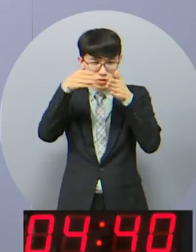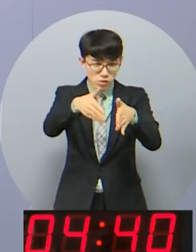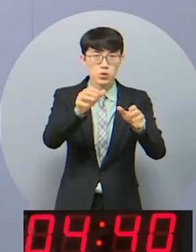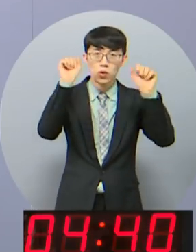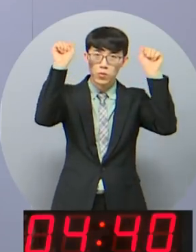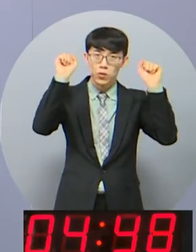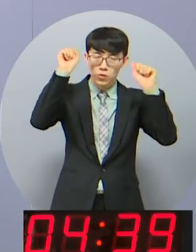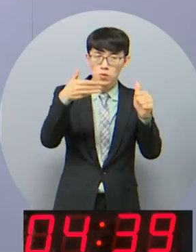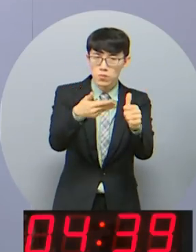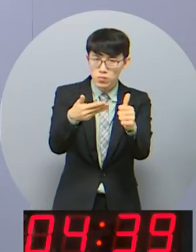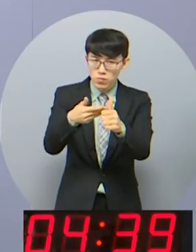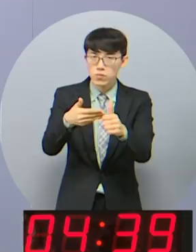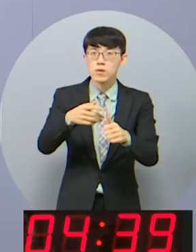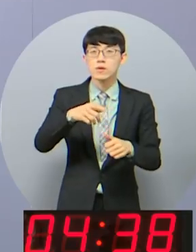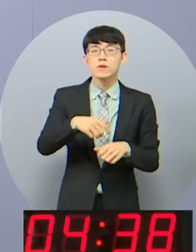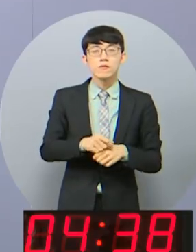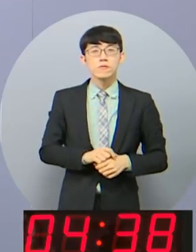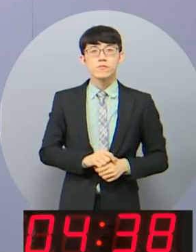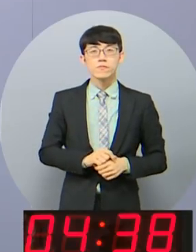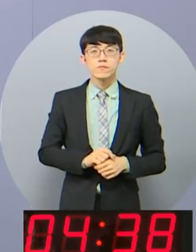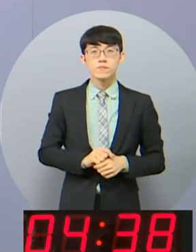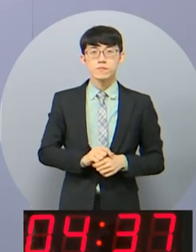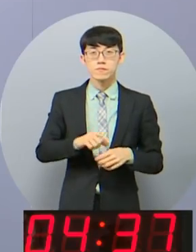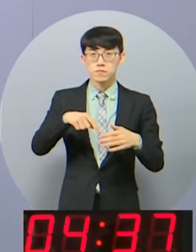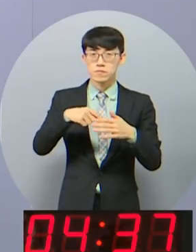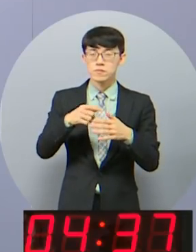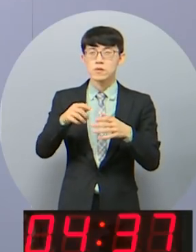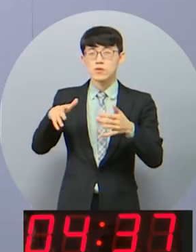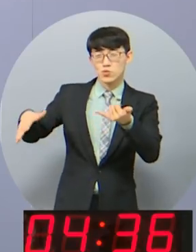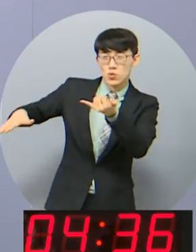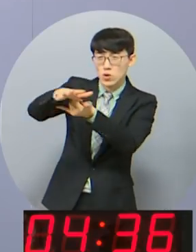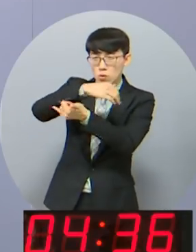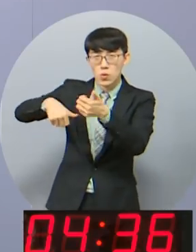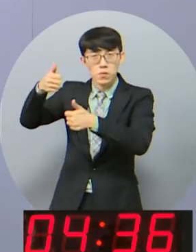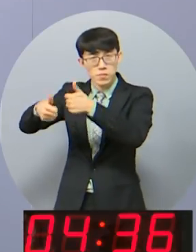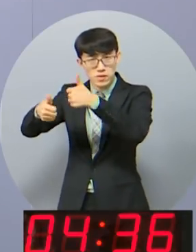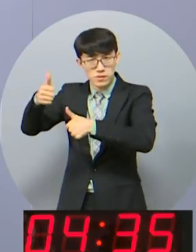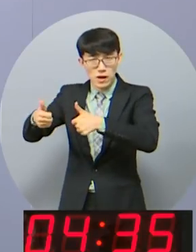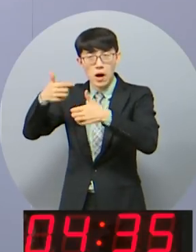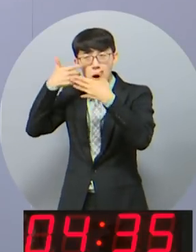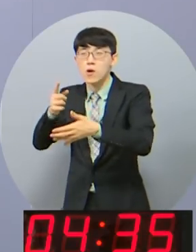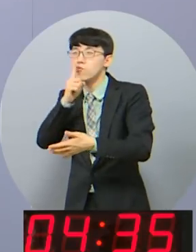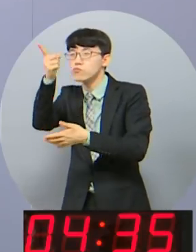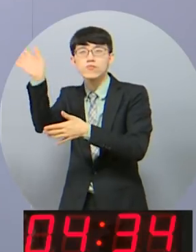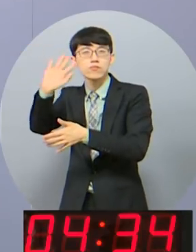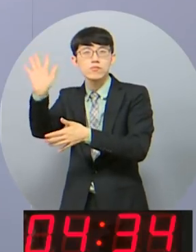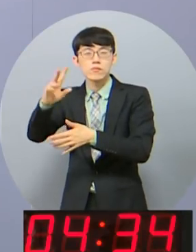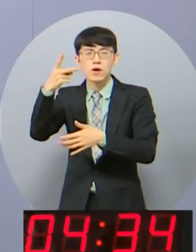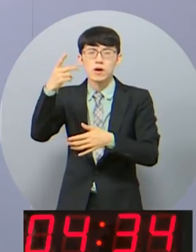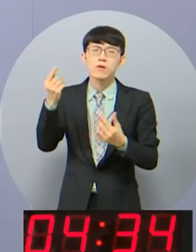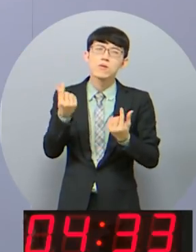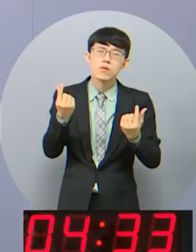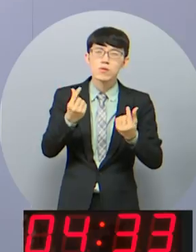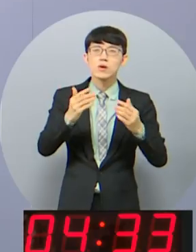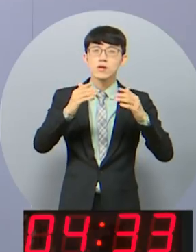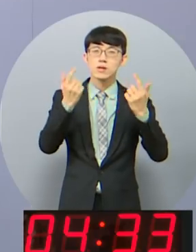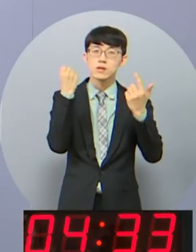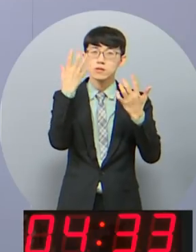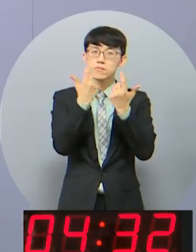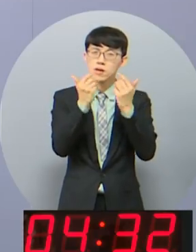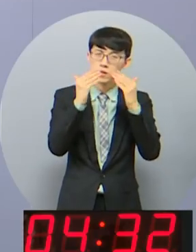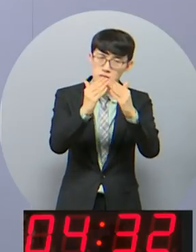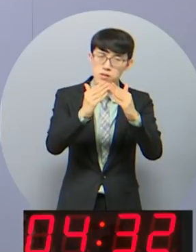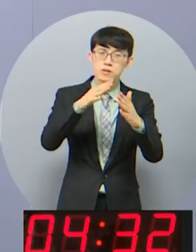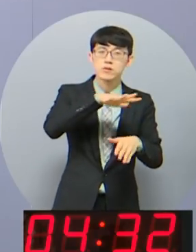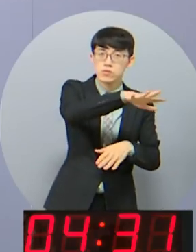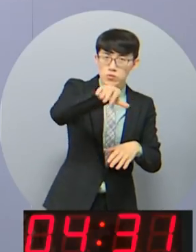手上，不只是只 注重在这个全国的教育比赛，举凡是有参加全市或是全国